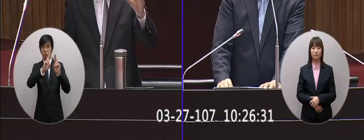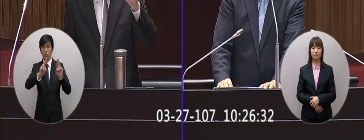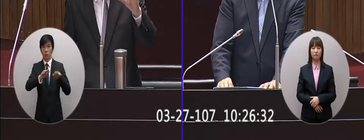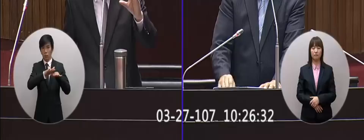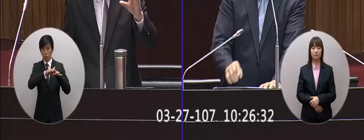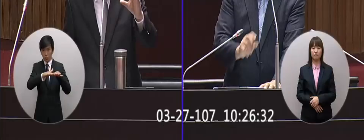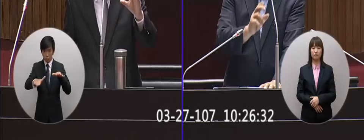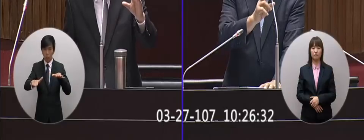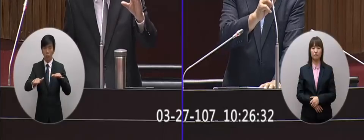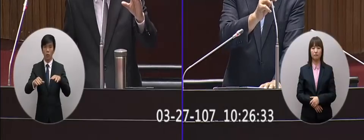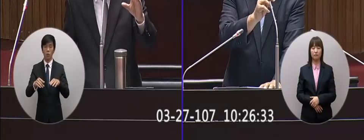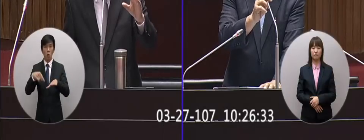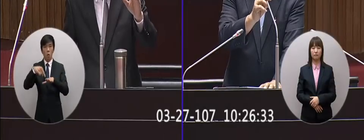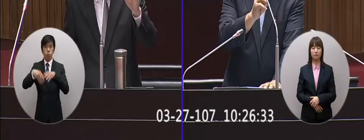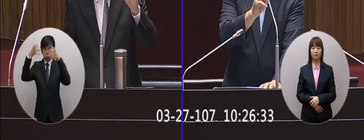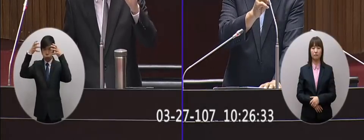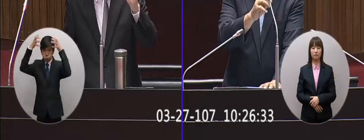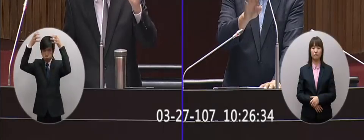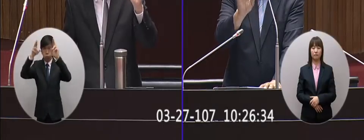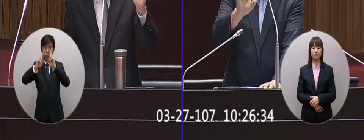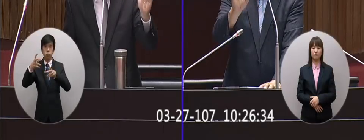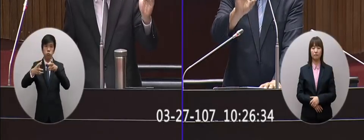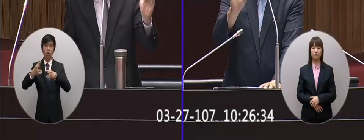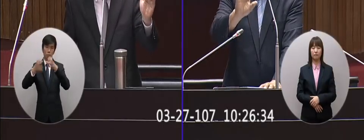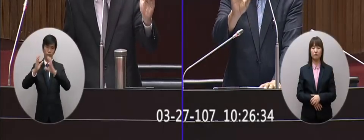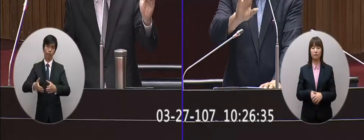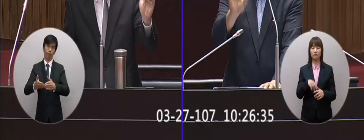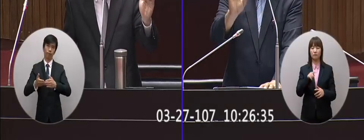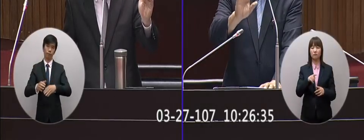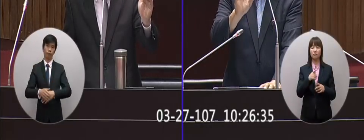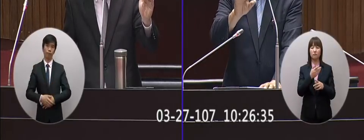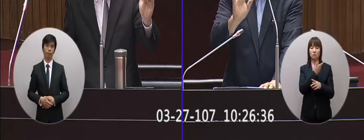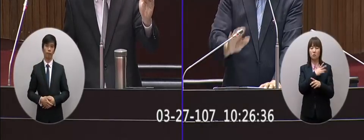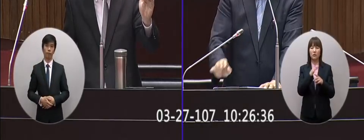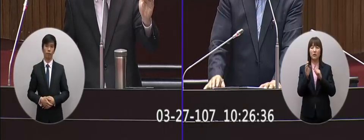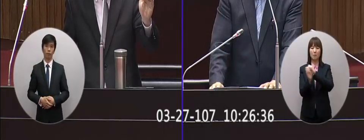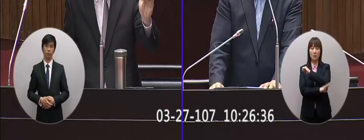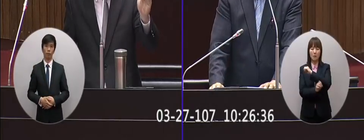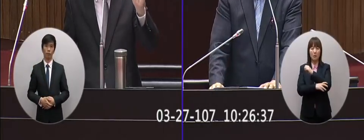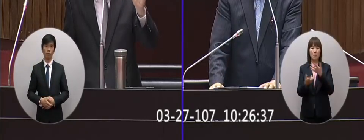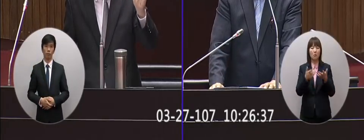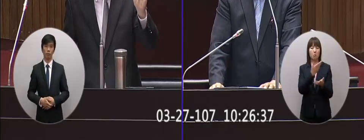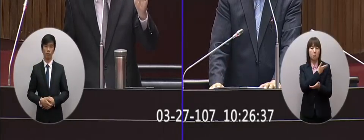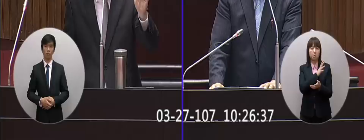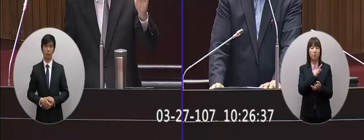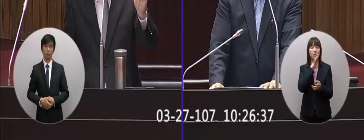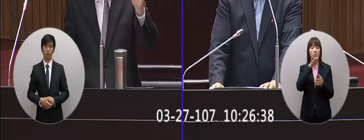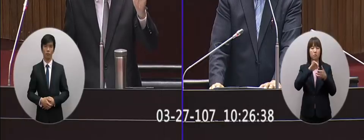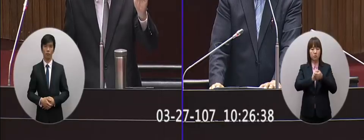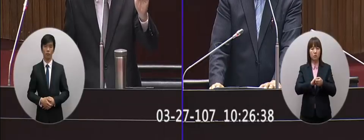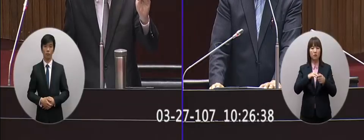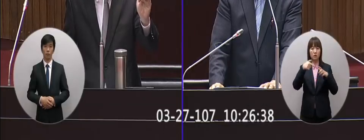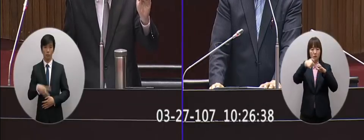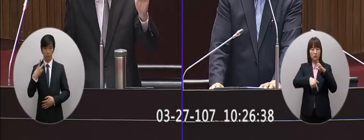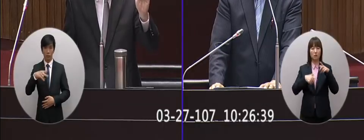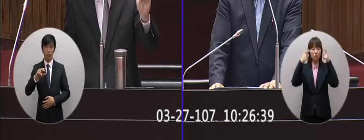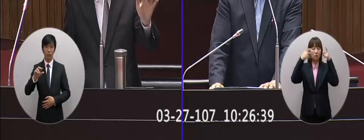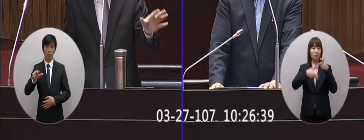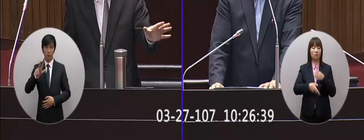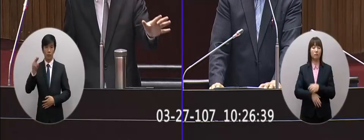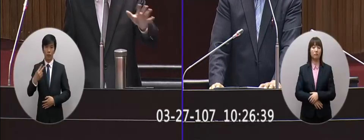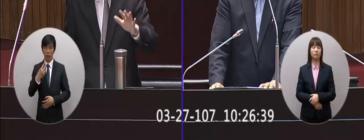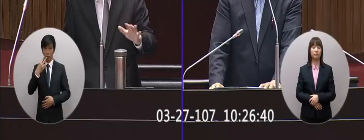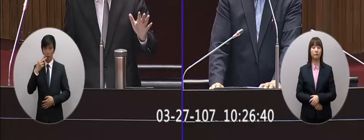电厂一定要建制。但是呢，天然气 不管这个排碳不排碳的嘛，就一定要做这个深澳电厂嘛。 天然气因